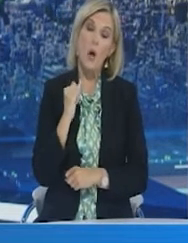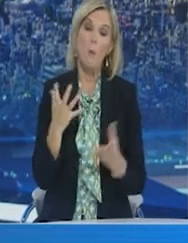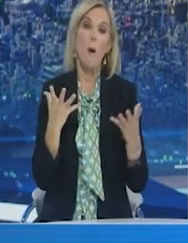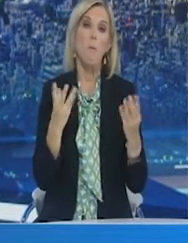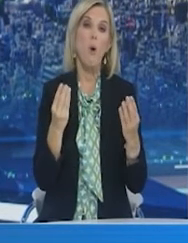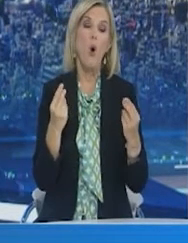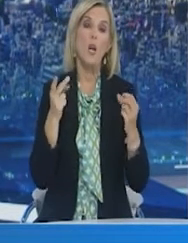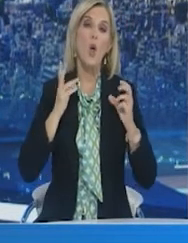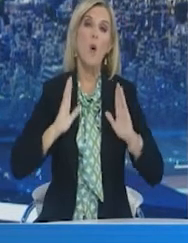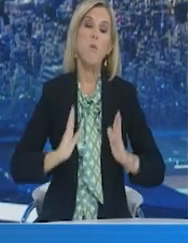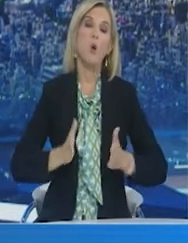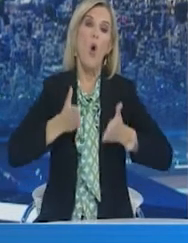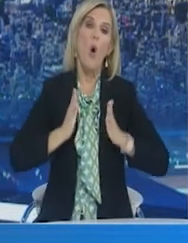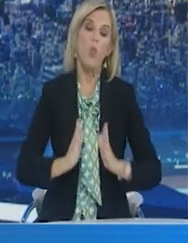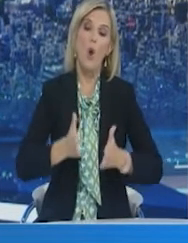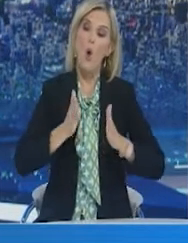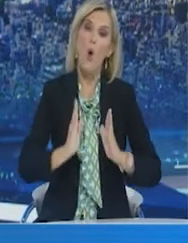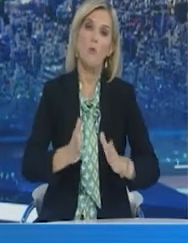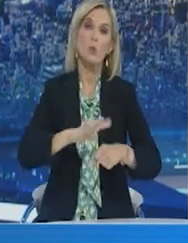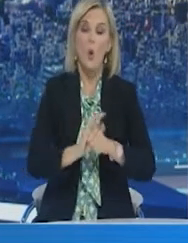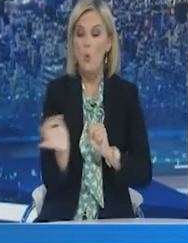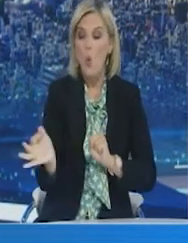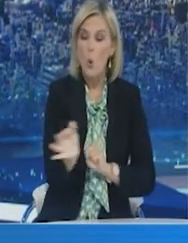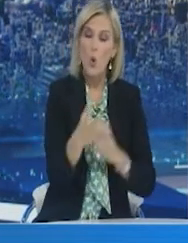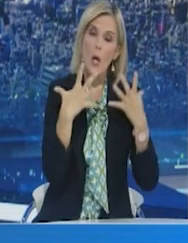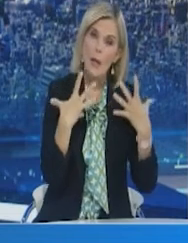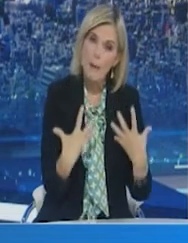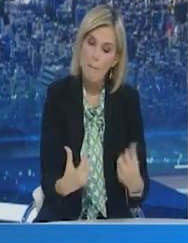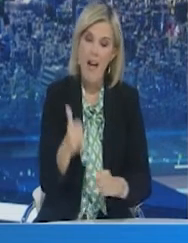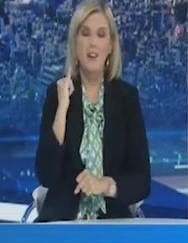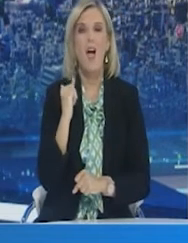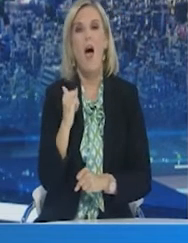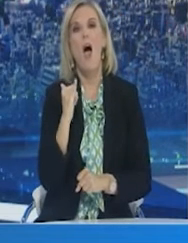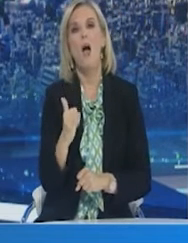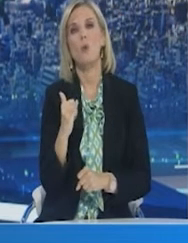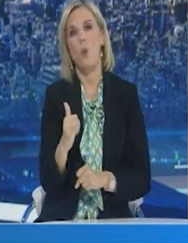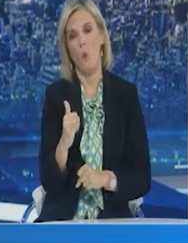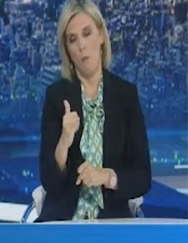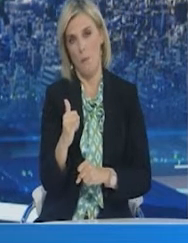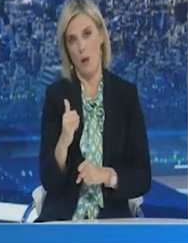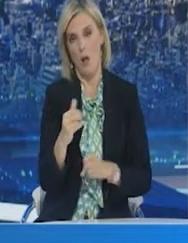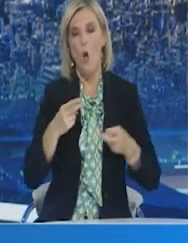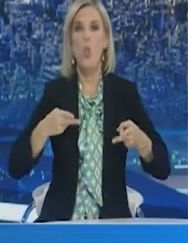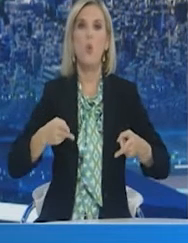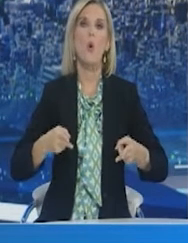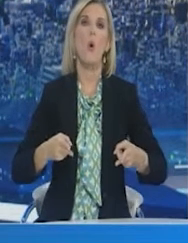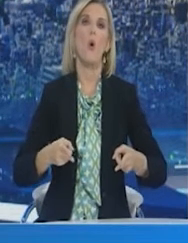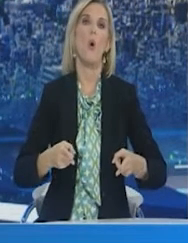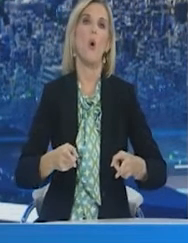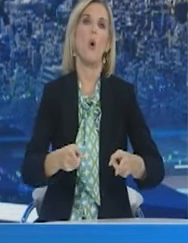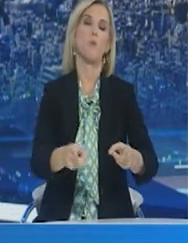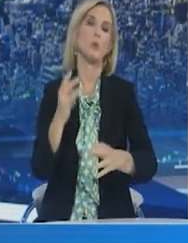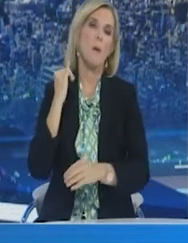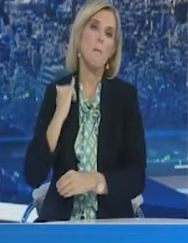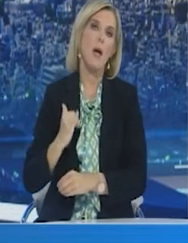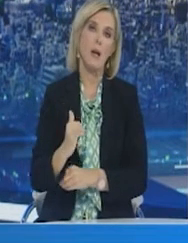μας, αλλά σε κάθε περίπτωση το μέτρο αυτό έρχεται να προστατεύσει και όχι